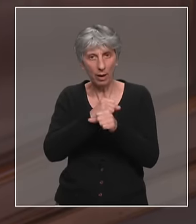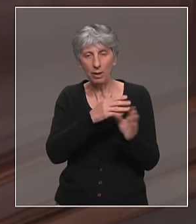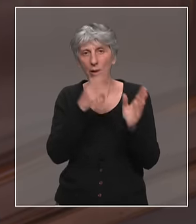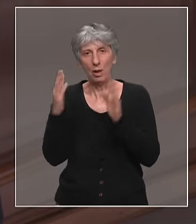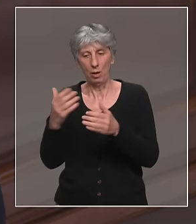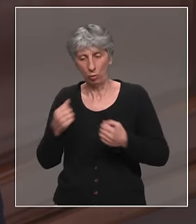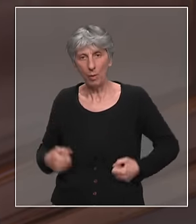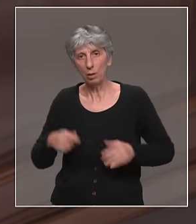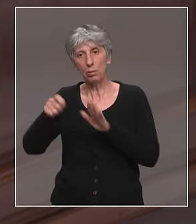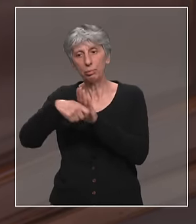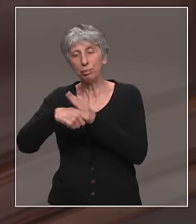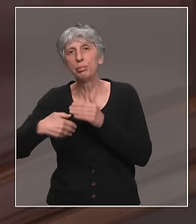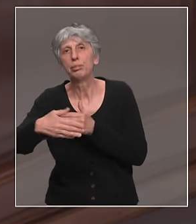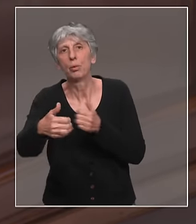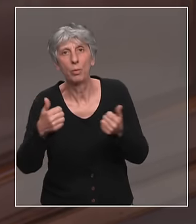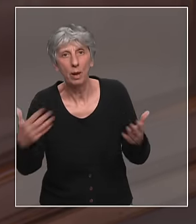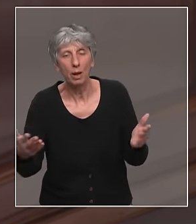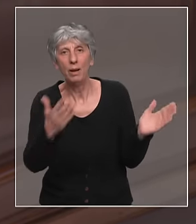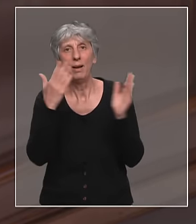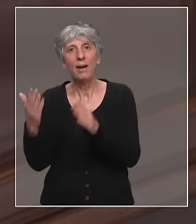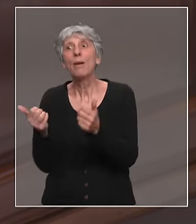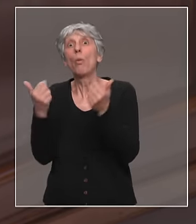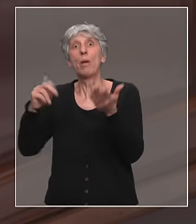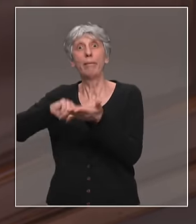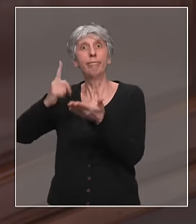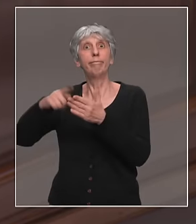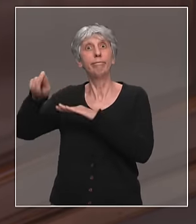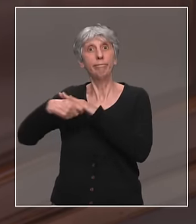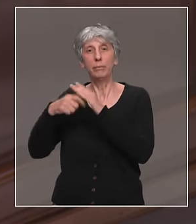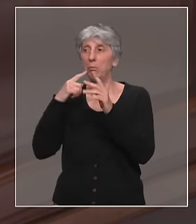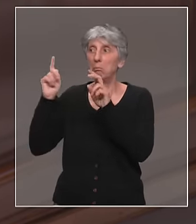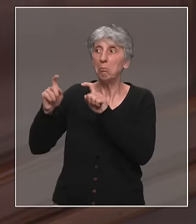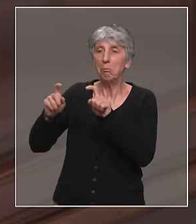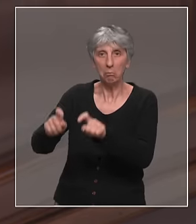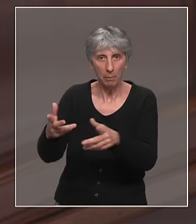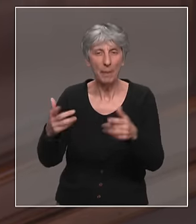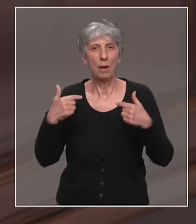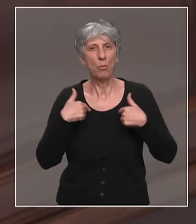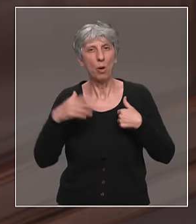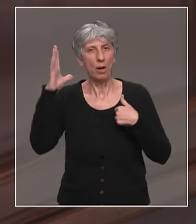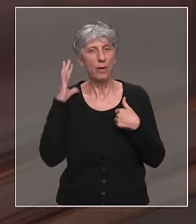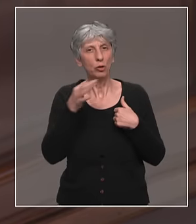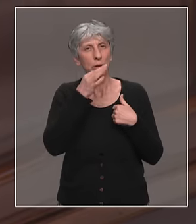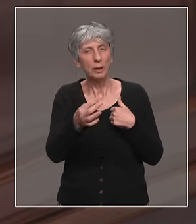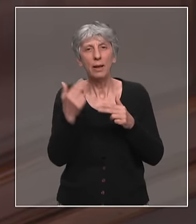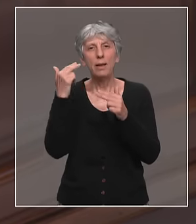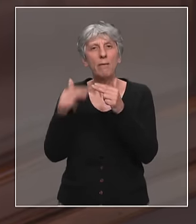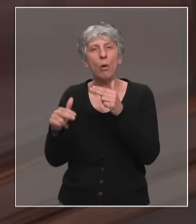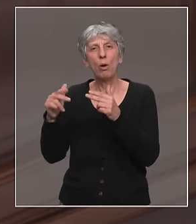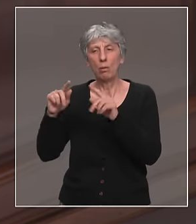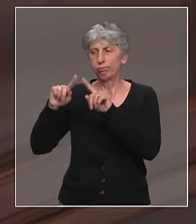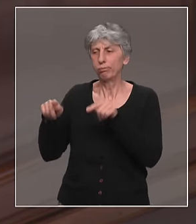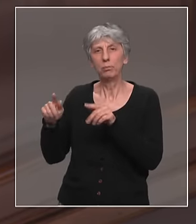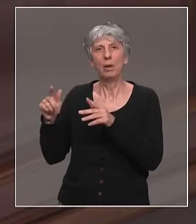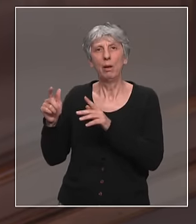lequel vous êtes indemnisé. Et ensuite, il y a le niveau des indemnisations et la dégressivité qui peut être mise en place. J'ai moi-même dit que sur le niveau des indemnisations, cette